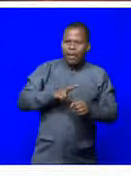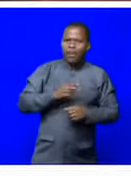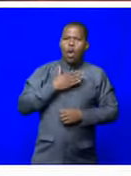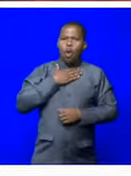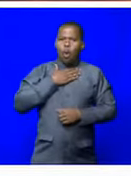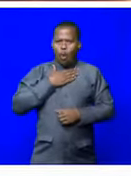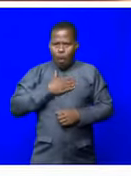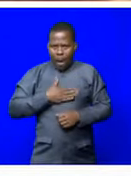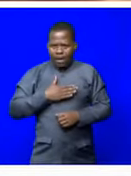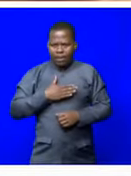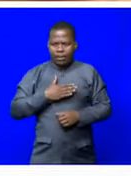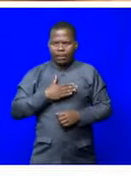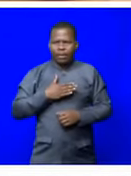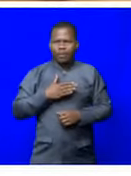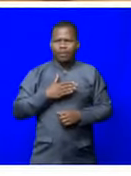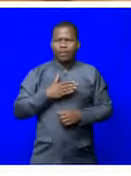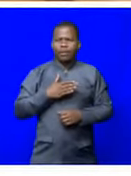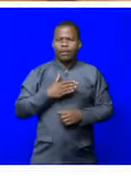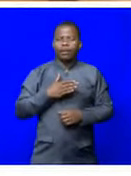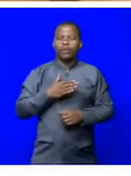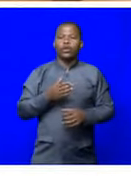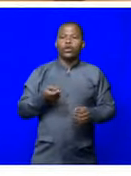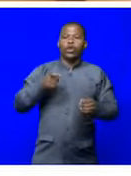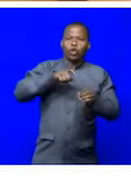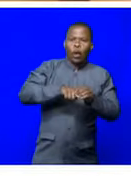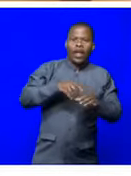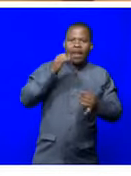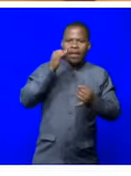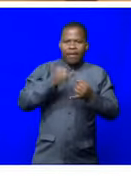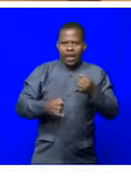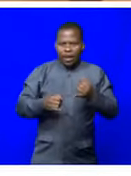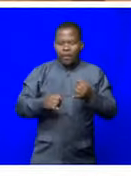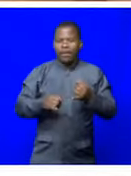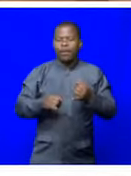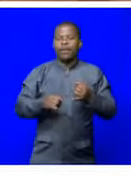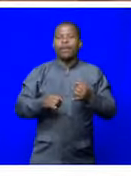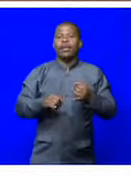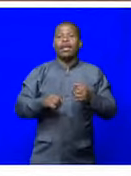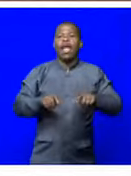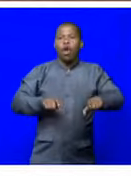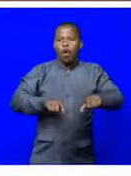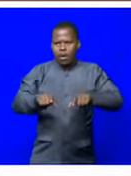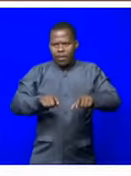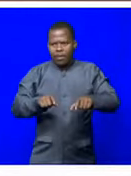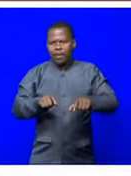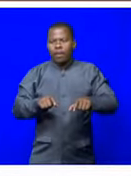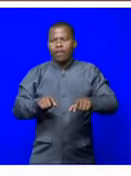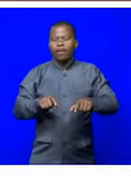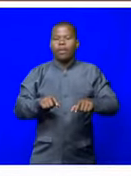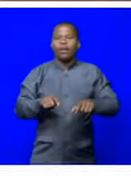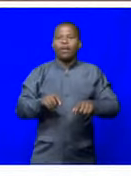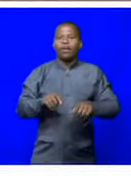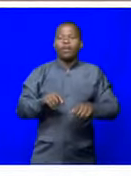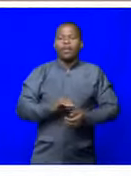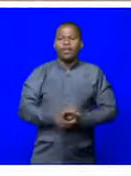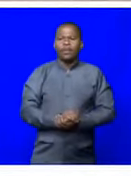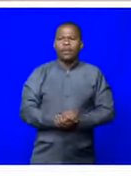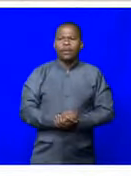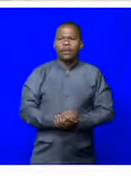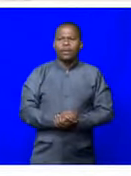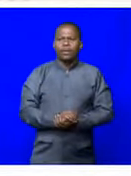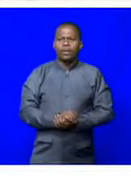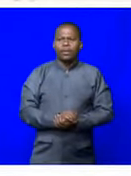ukuthi abidelwe luhlolo lokuyofunda ekolishi tebuchwepesha iEswatini College of Technology kule